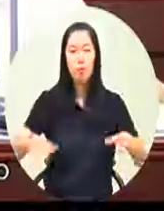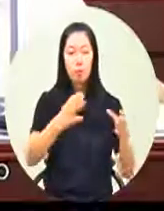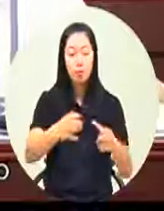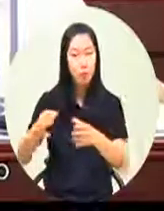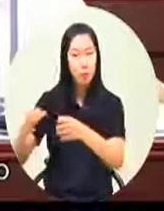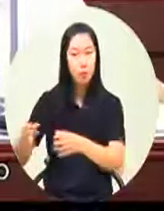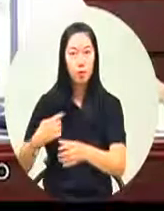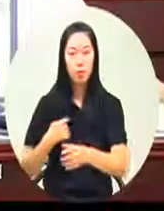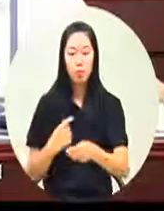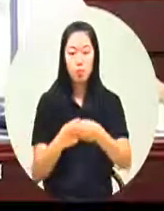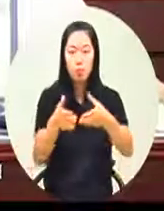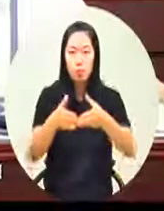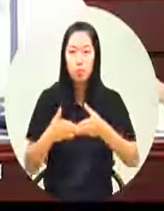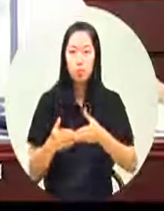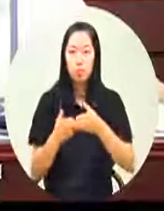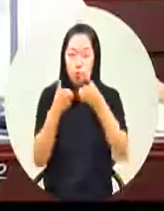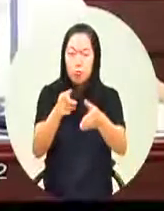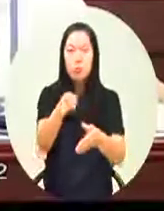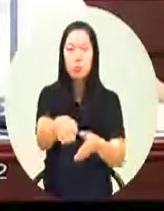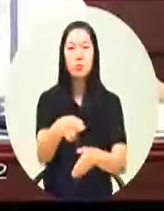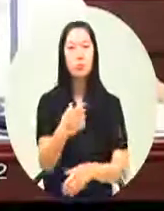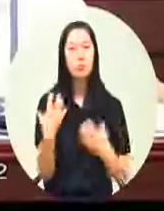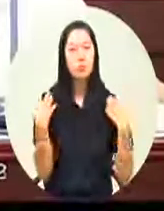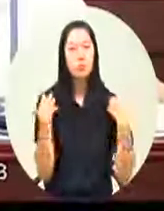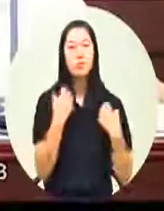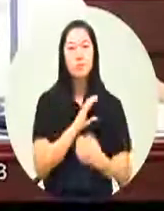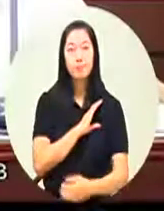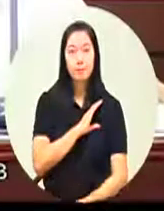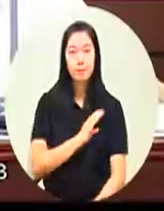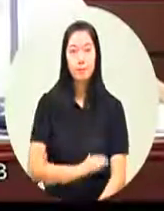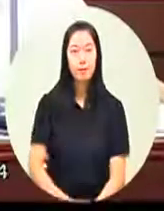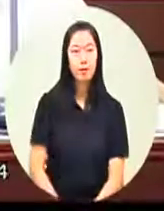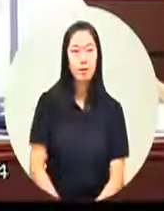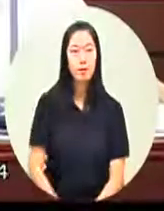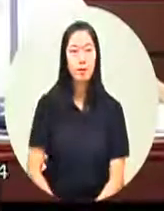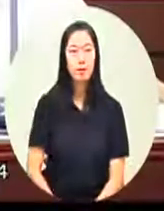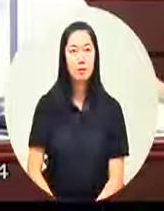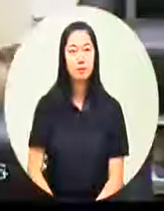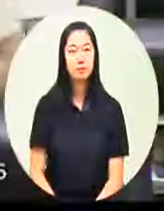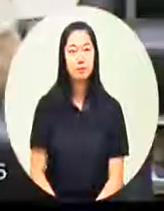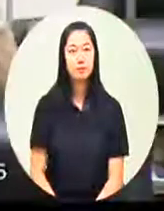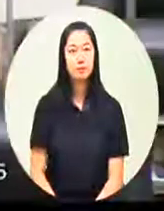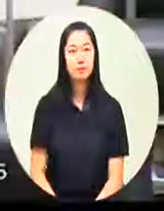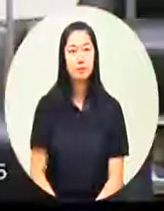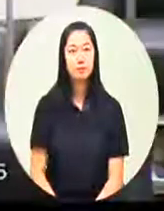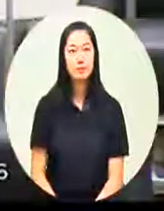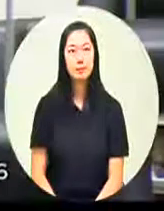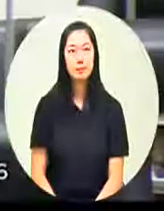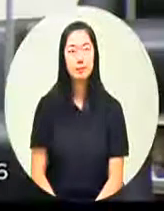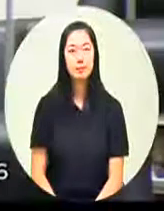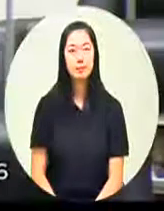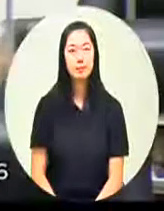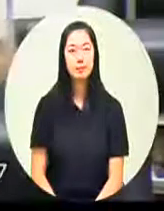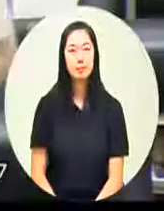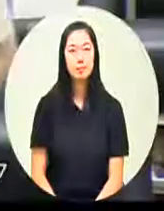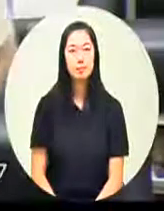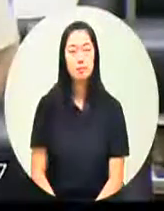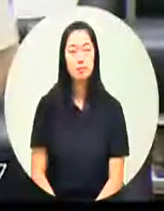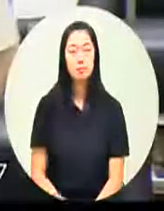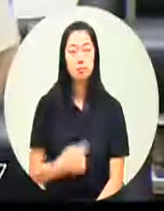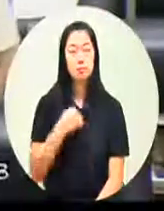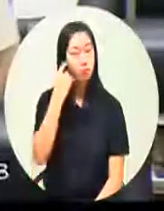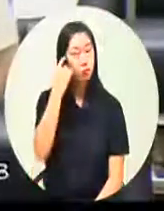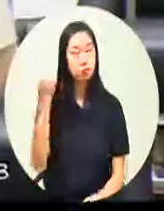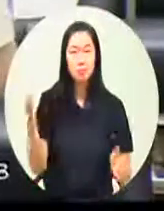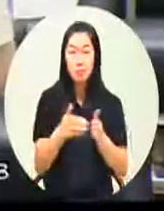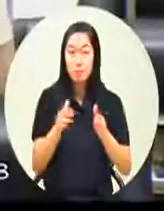是我们主要交通局负责的业务。 好，局长请坐。 谢谢。 我觉得到目